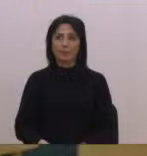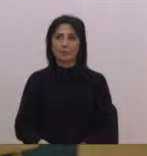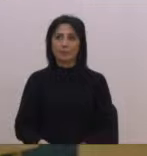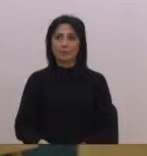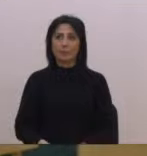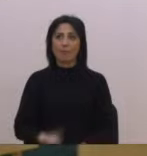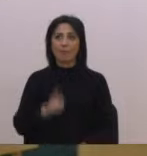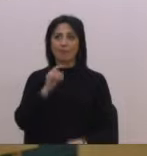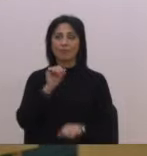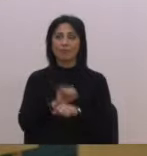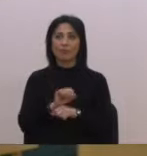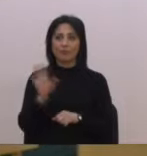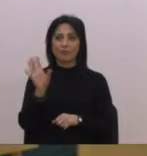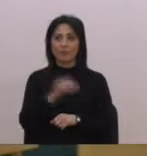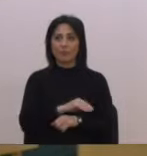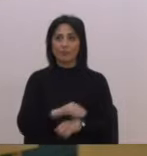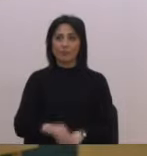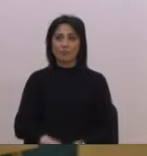რატომ გაჩერდა ეს ყველაფერი?